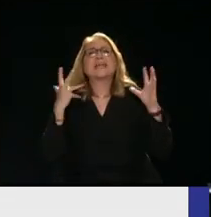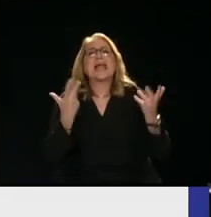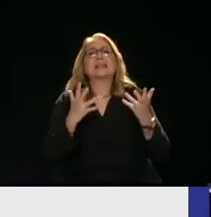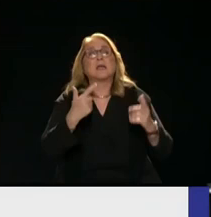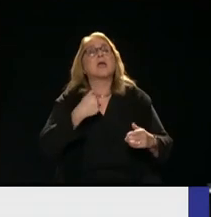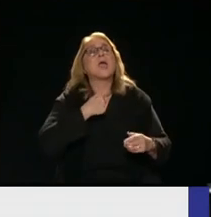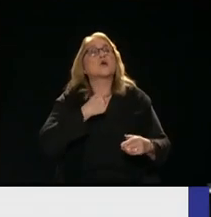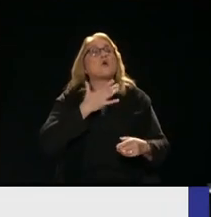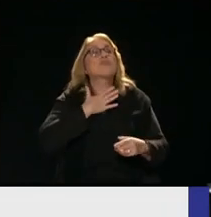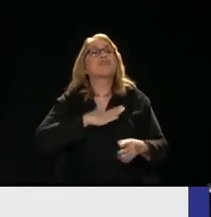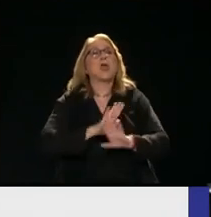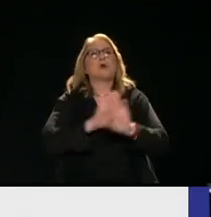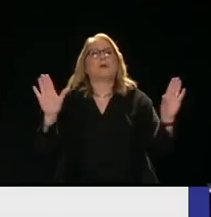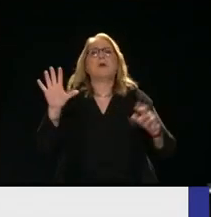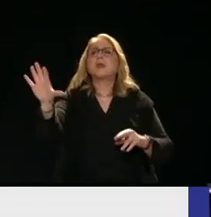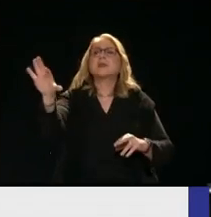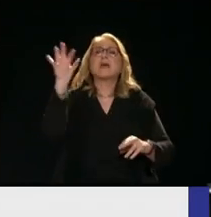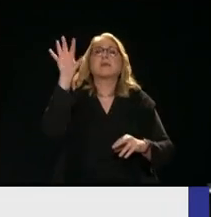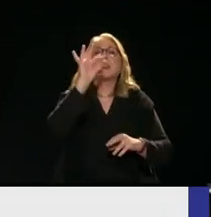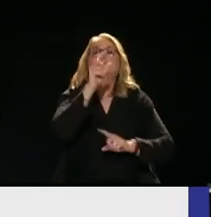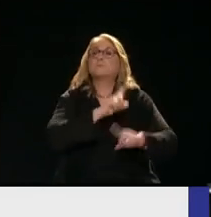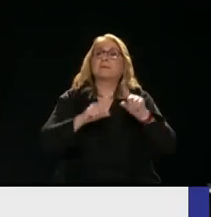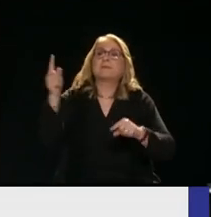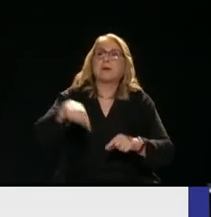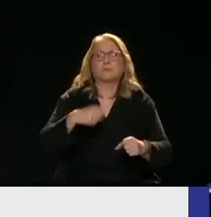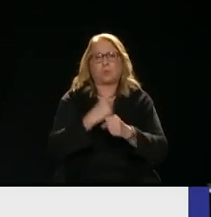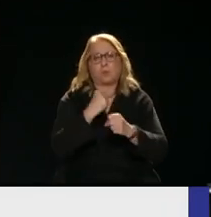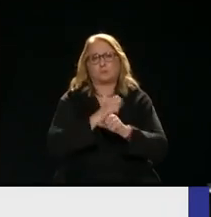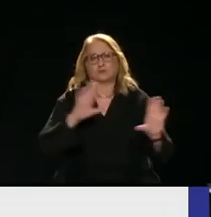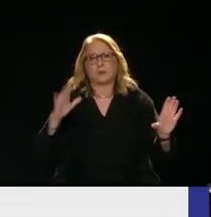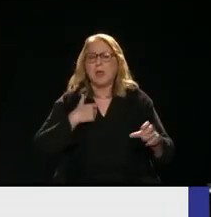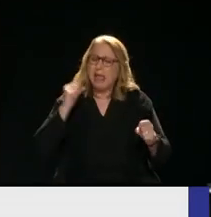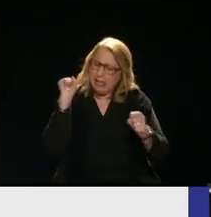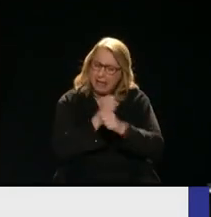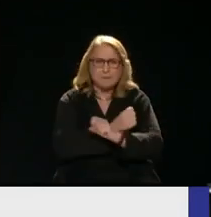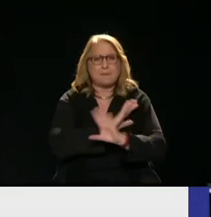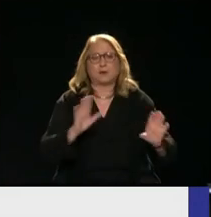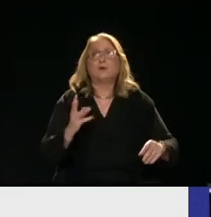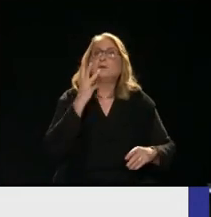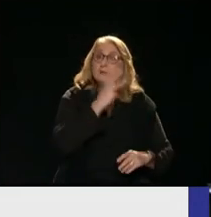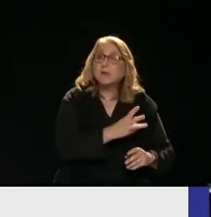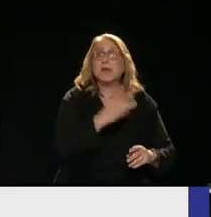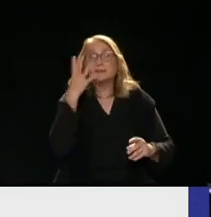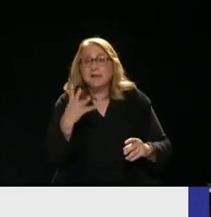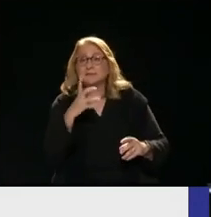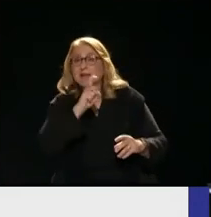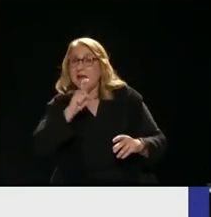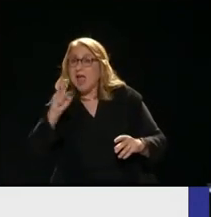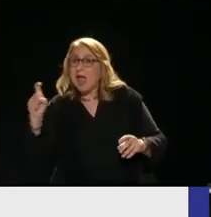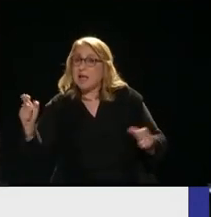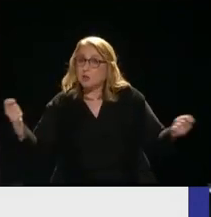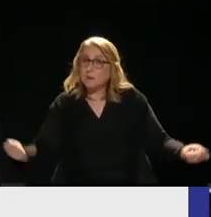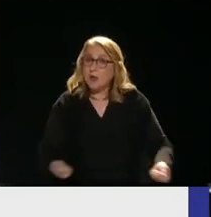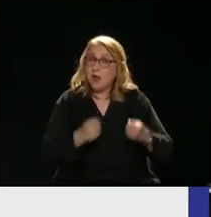να έρθουν να δουλέψουν σε μια τεράστια ανάπτυξη που και ρία και 4 εκατομμύρια εργάτες αυτή η χώρα μπορεί να αντέξει για να